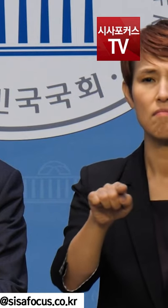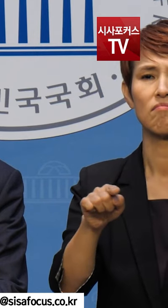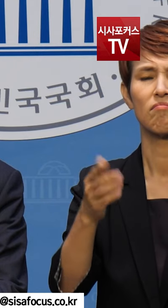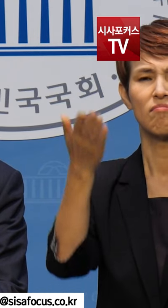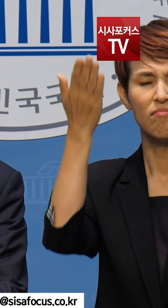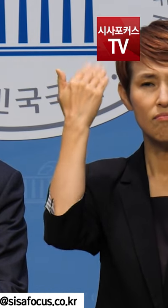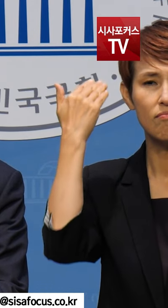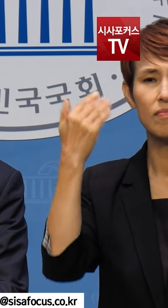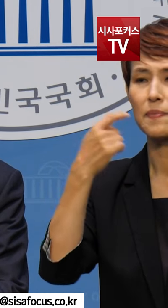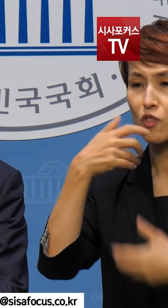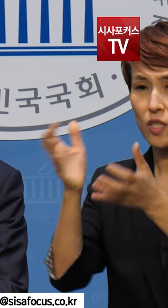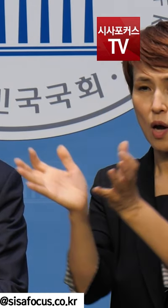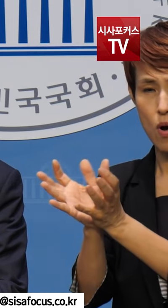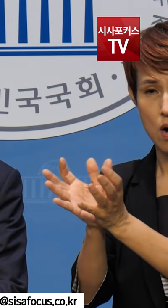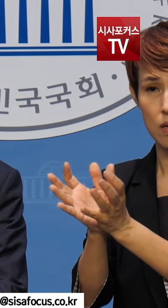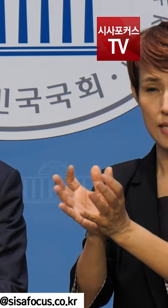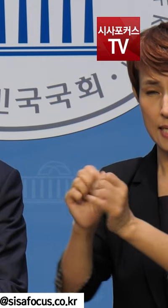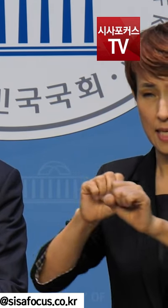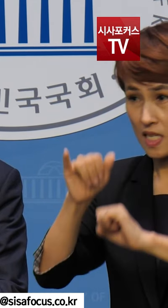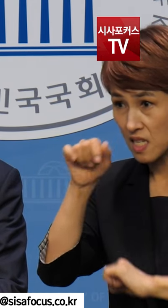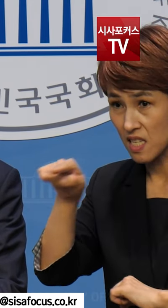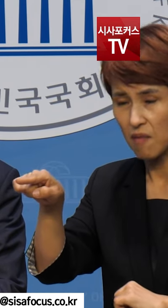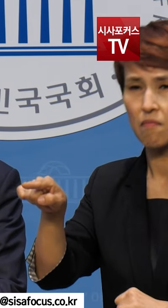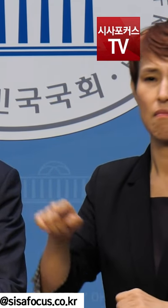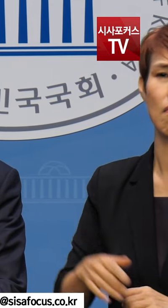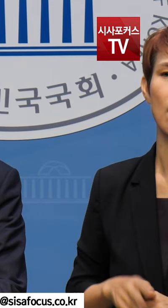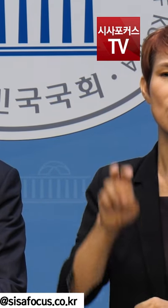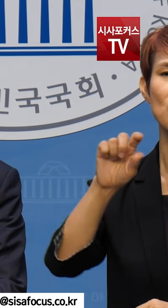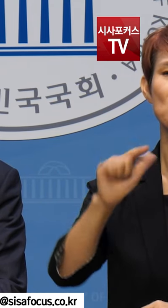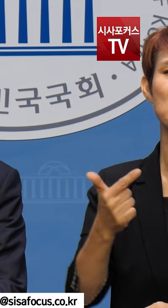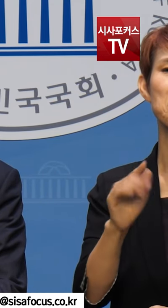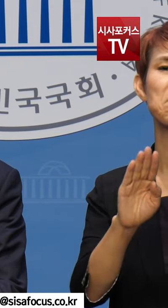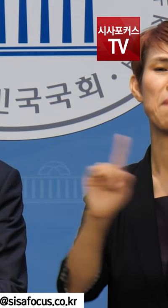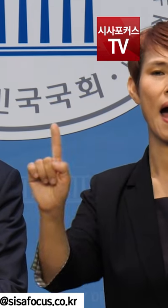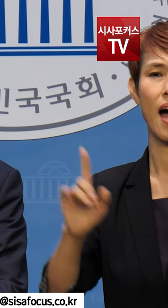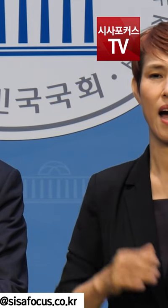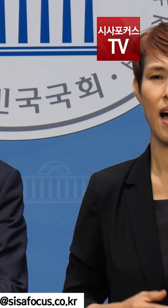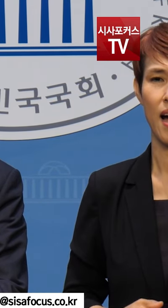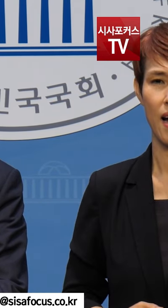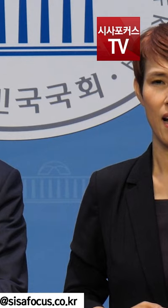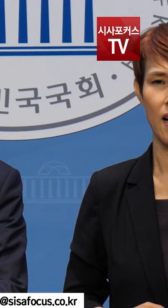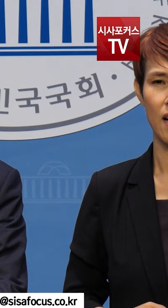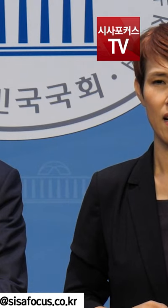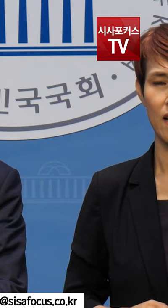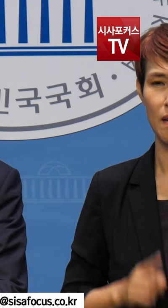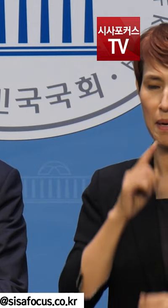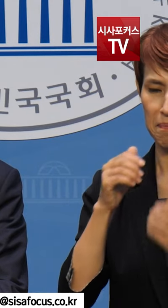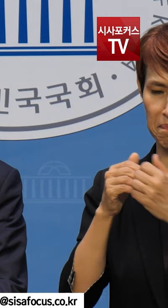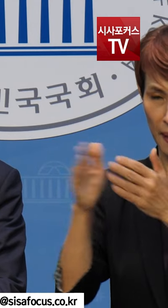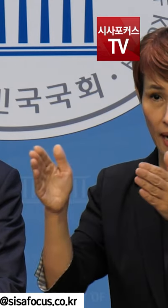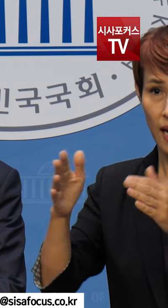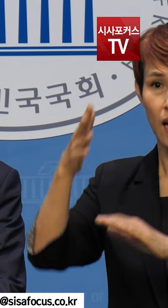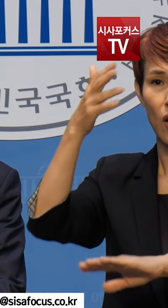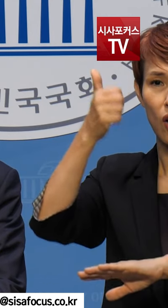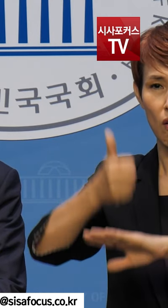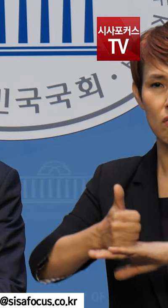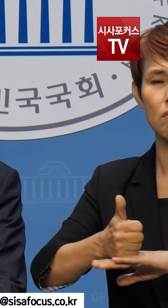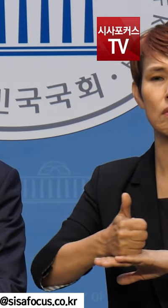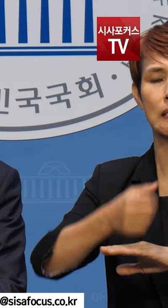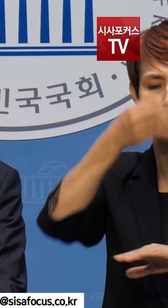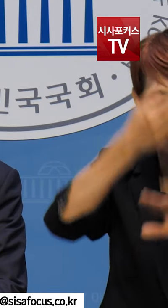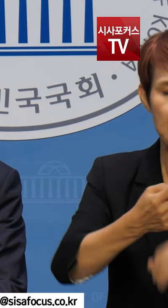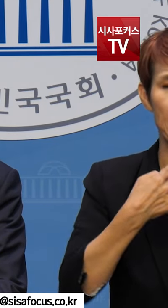열성적 민주당원을 지칭해서 문빠 또 달창 이런 식으로 표현했다가 사과한 일이